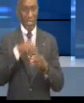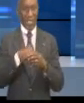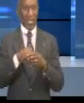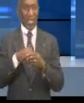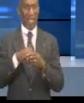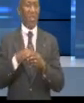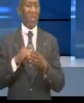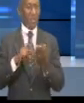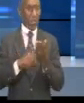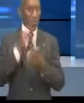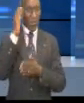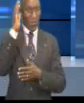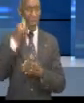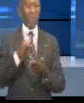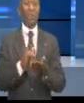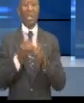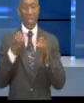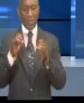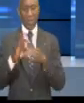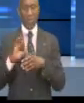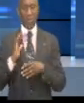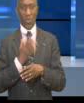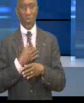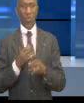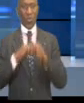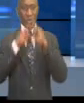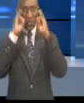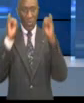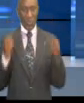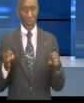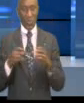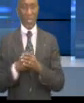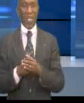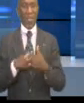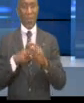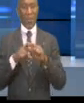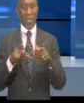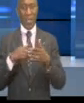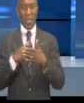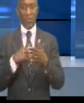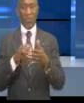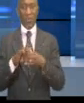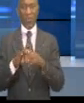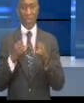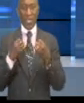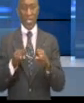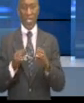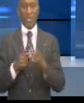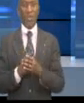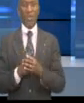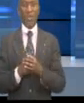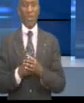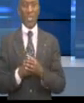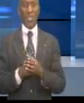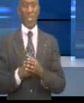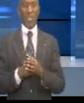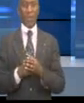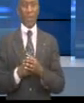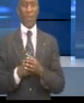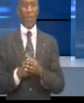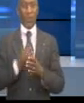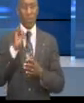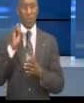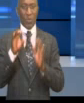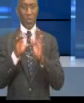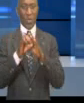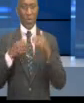sera la fin de cette session d'information. Note pour l'essentiel avant de nous quitter. Poursuite ce jeudi de la campagne de riposte contre la rougeole